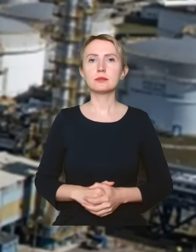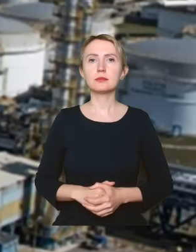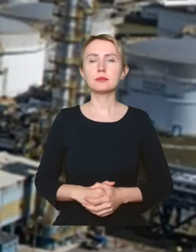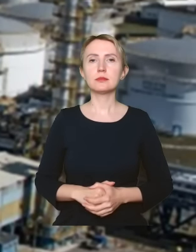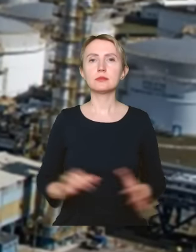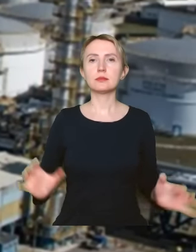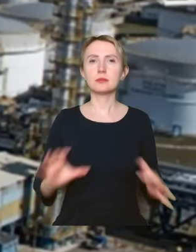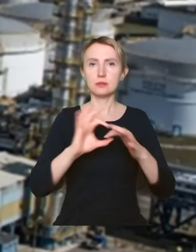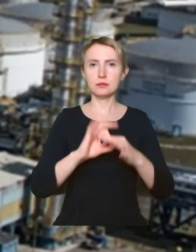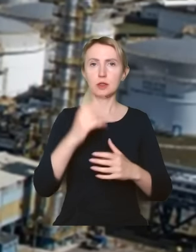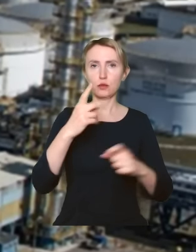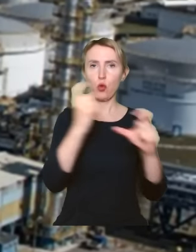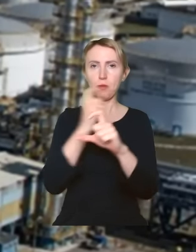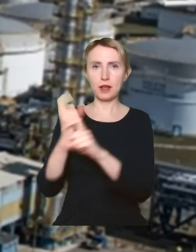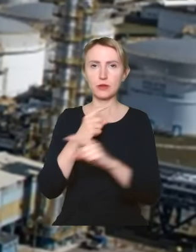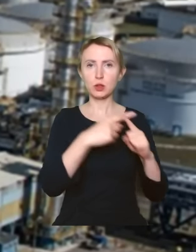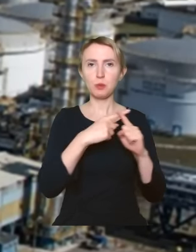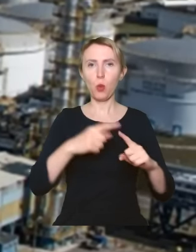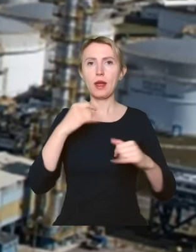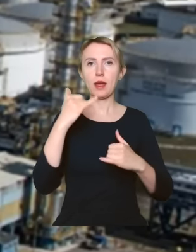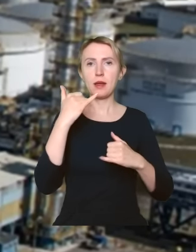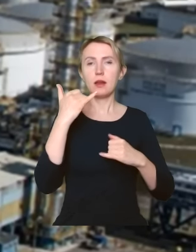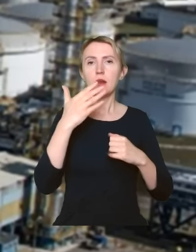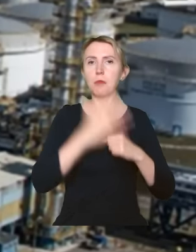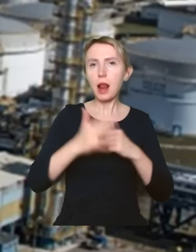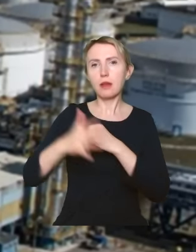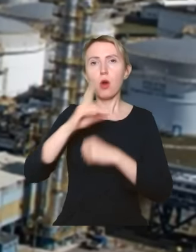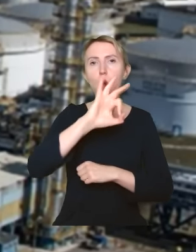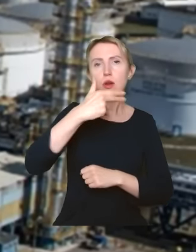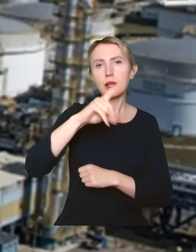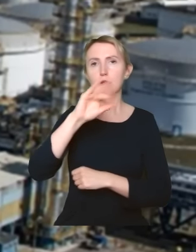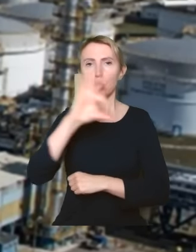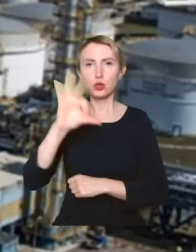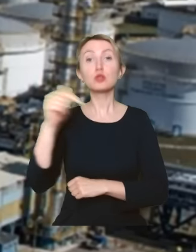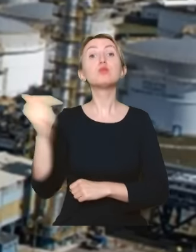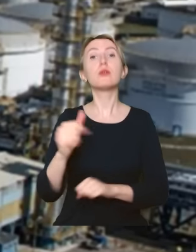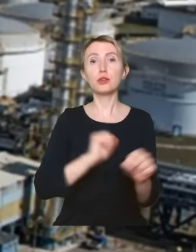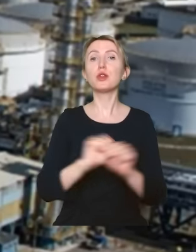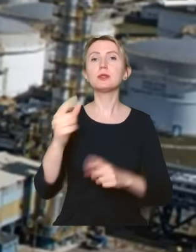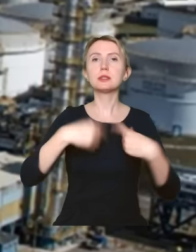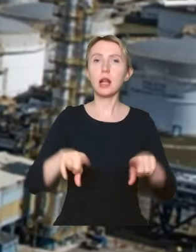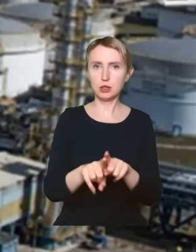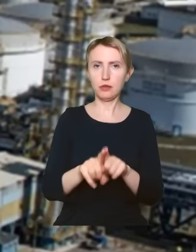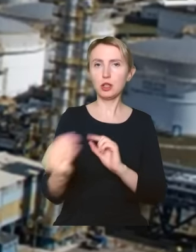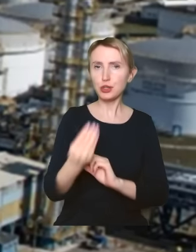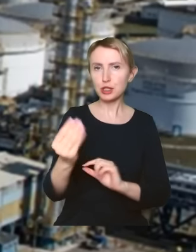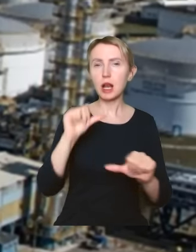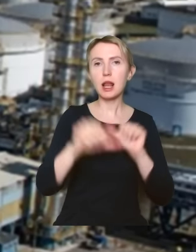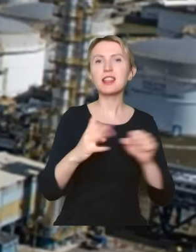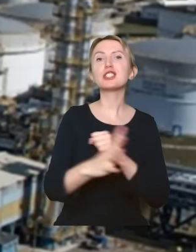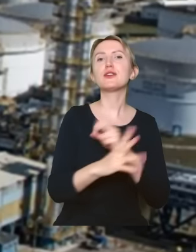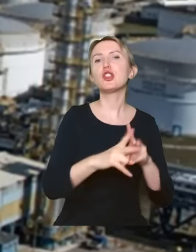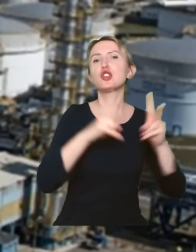Połączenie dwóch państwowych spółek paliwowych, Orlenu i Lotosu, powinno zostać zrealizowane jeszcze w latach